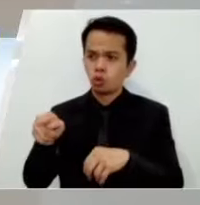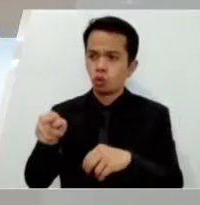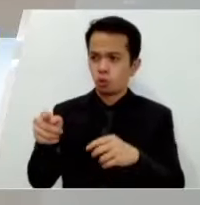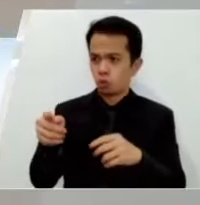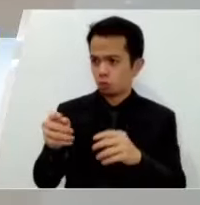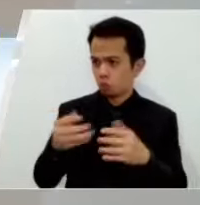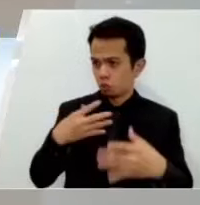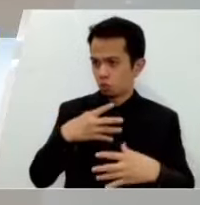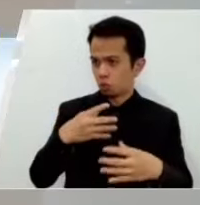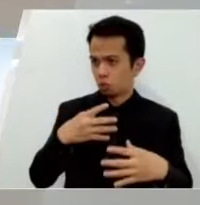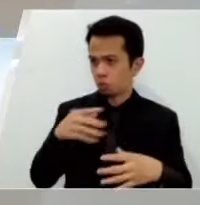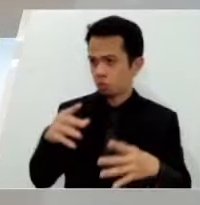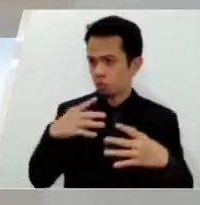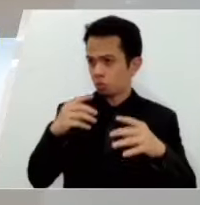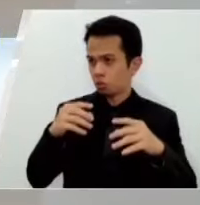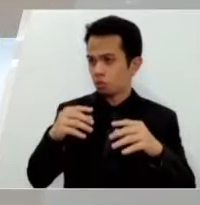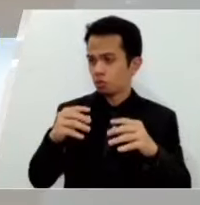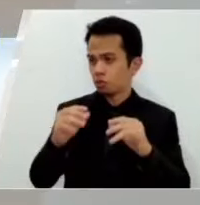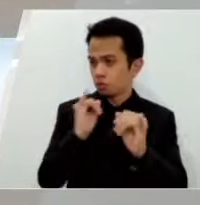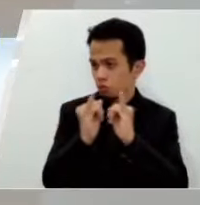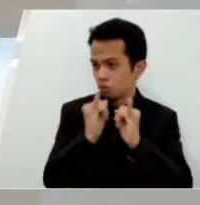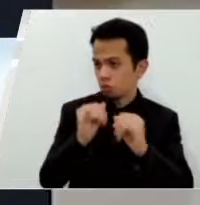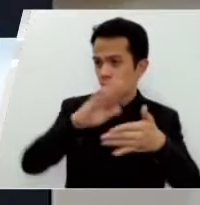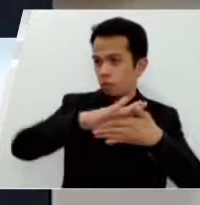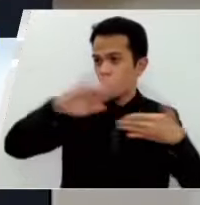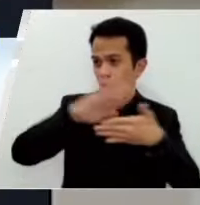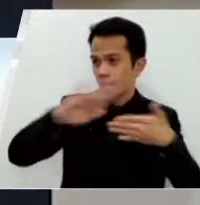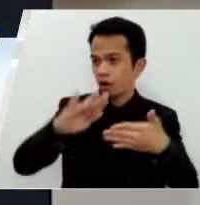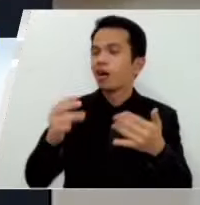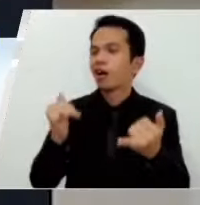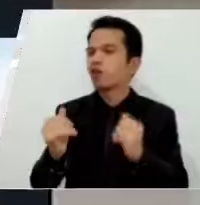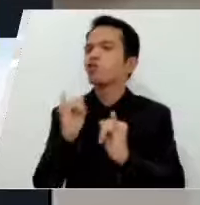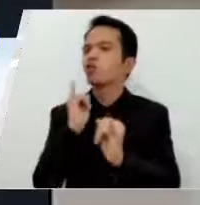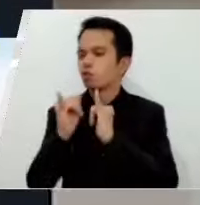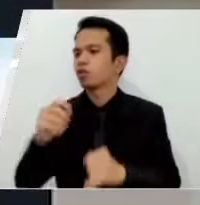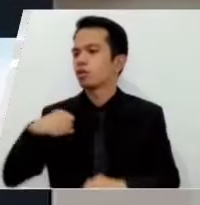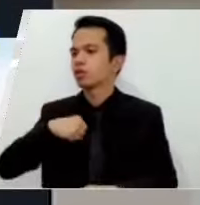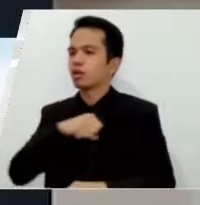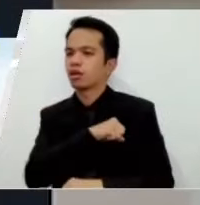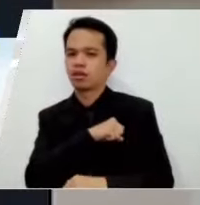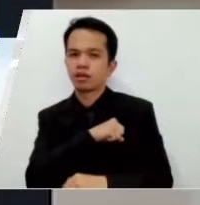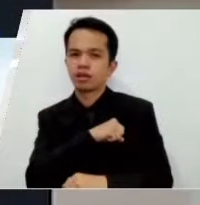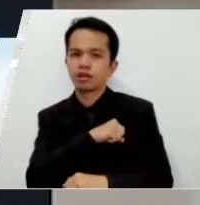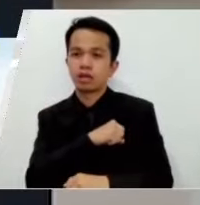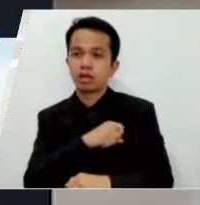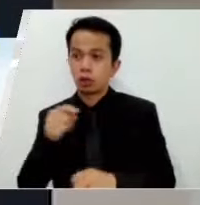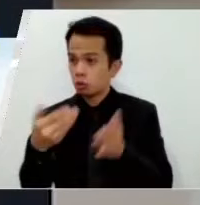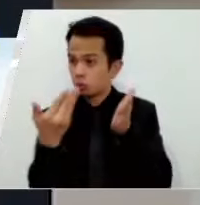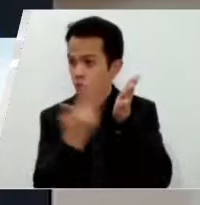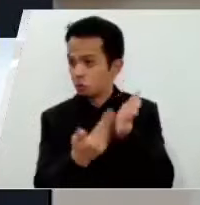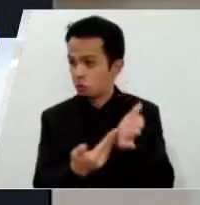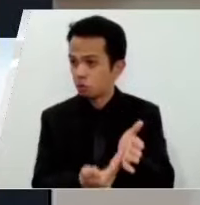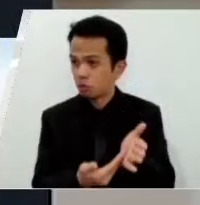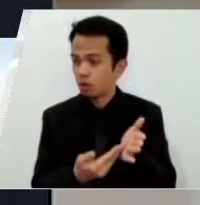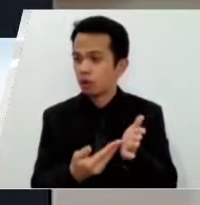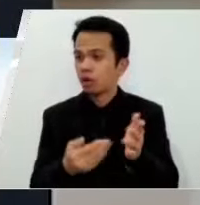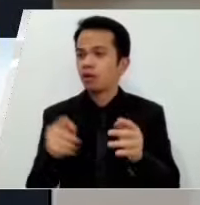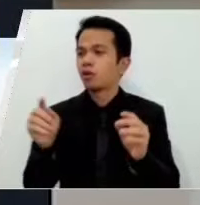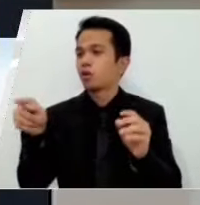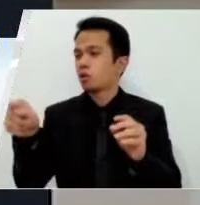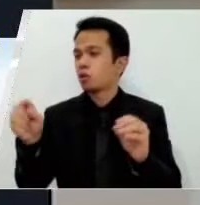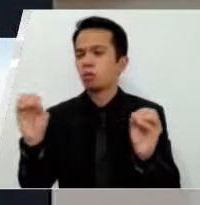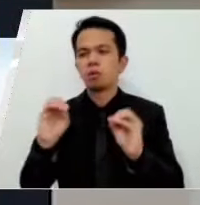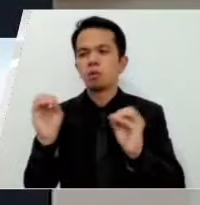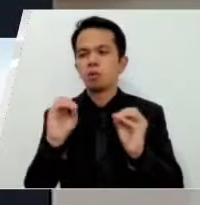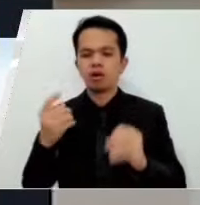vlogger. Magpa-interview ka na rin sa amin sa Senado. Wala kang katiting na ebidensya laban sa aming mga matatapang